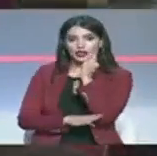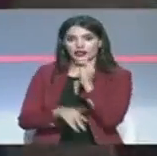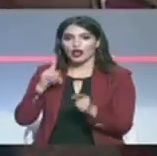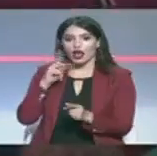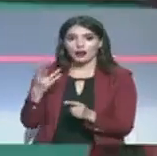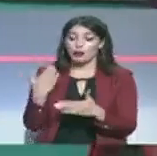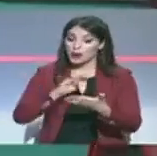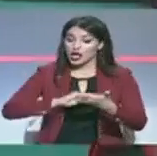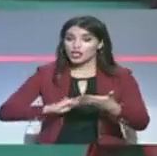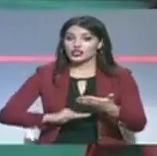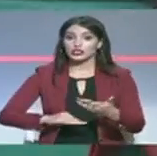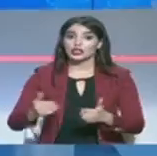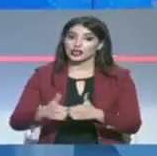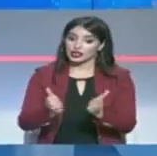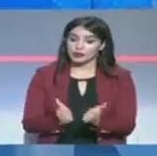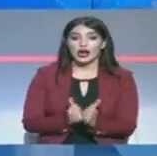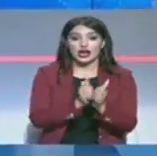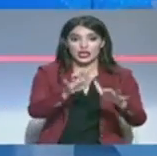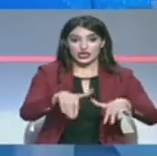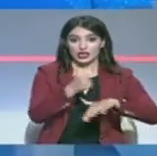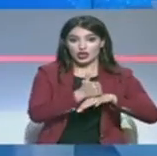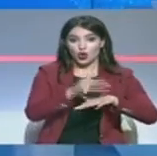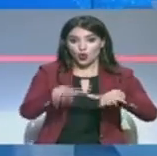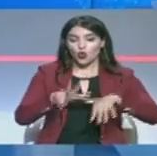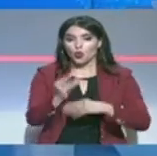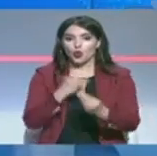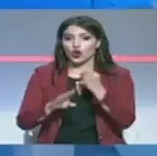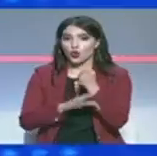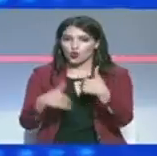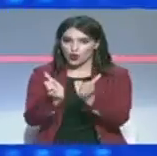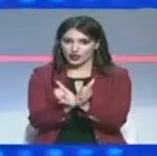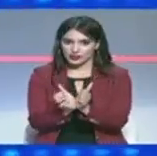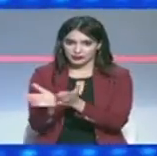تصريح كتابي لرئاسة المجلس من الكتلة أو النائب المعني.